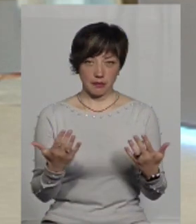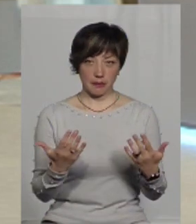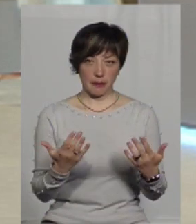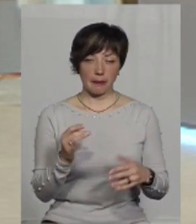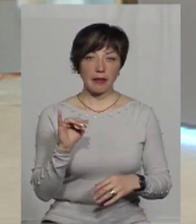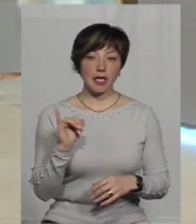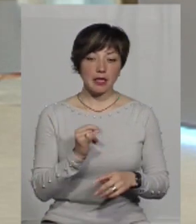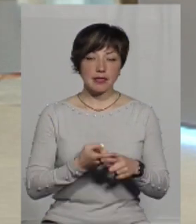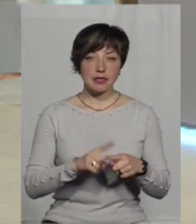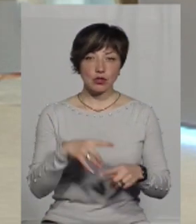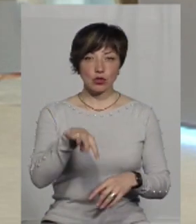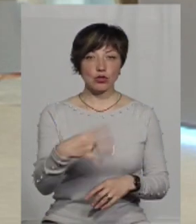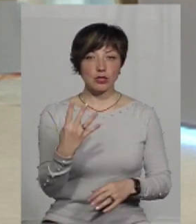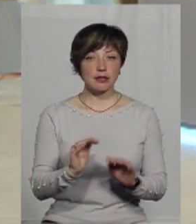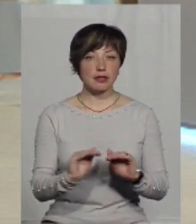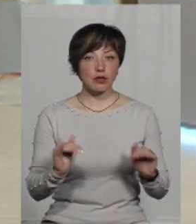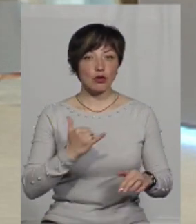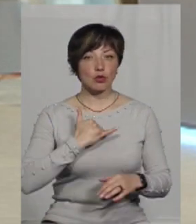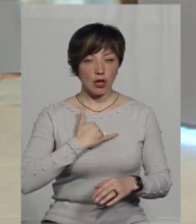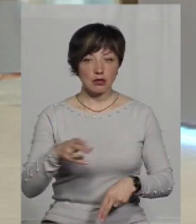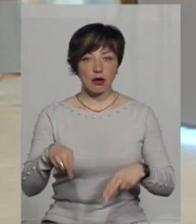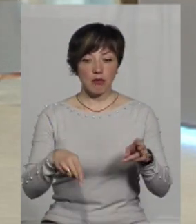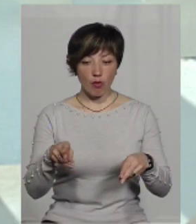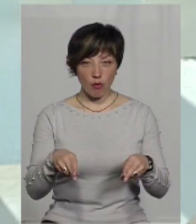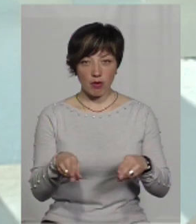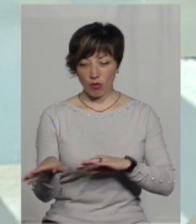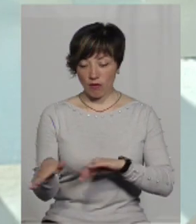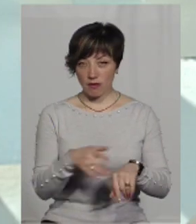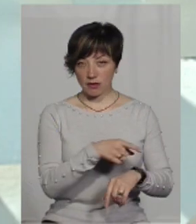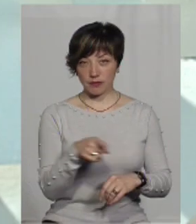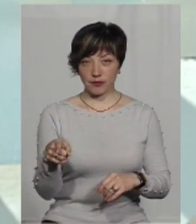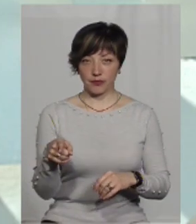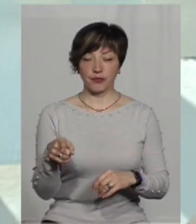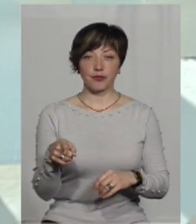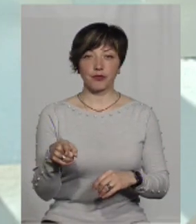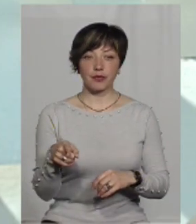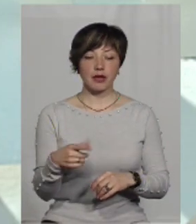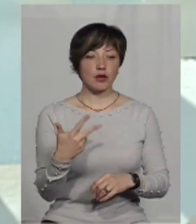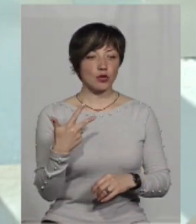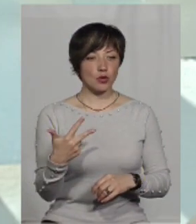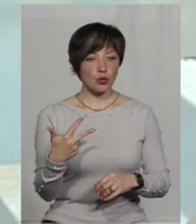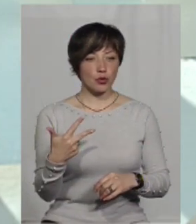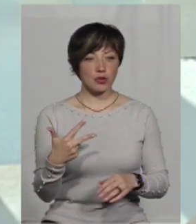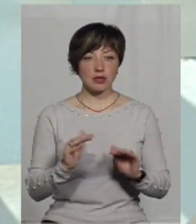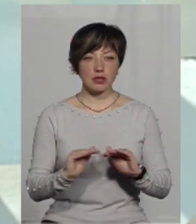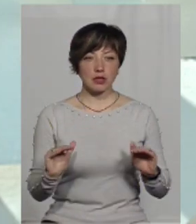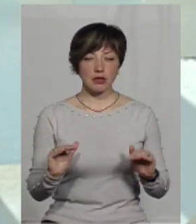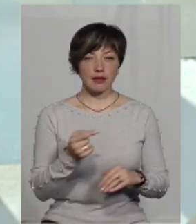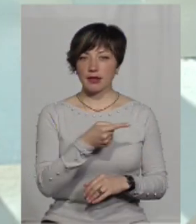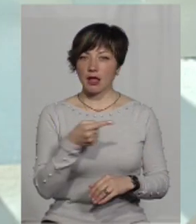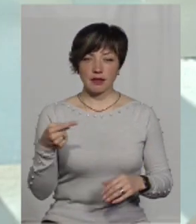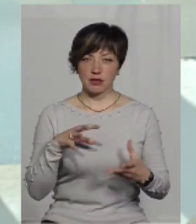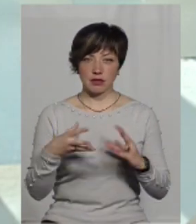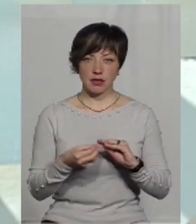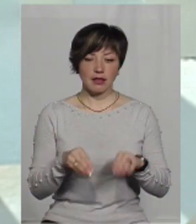І ось із цих 44 дітей, що в нас прооперовані за цей період, в трьох дітей негативний